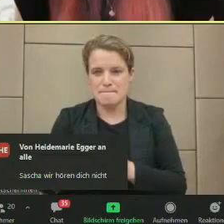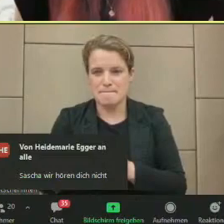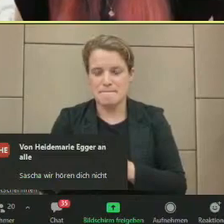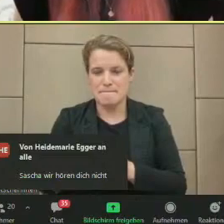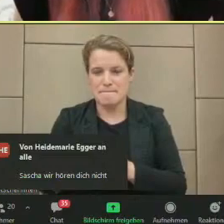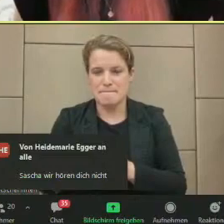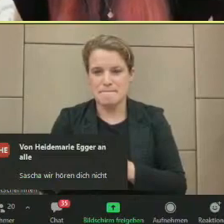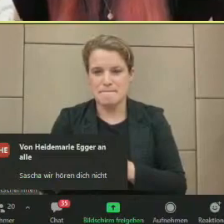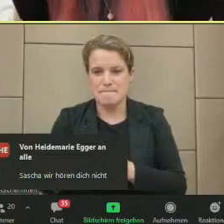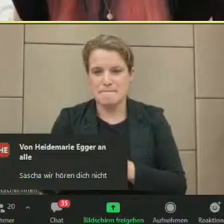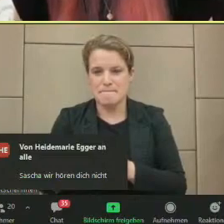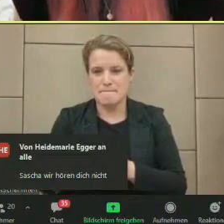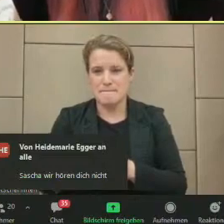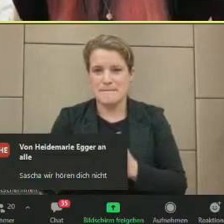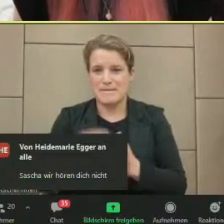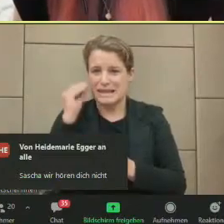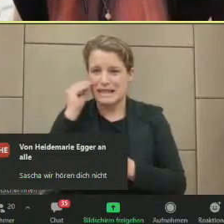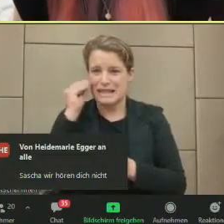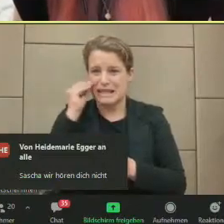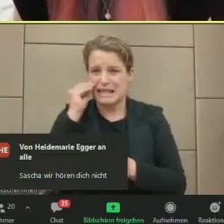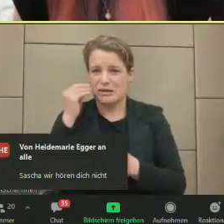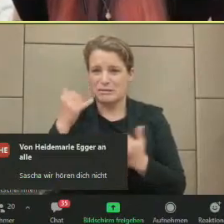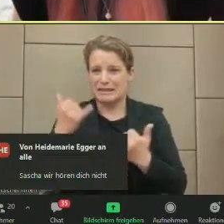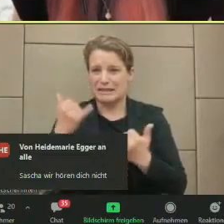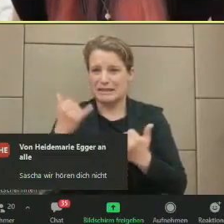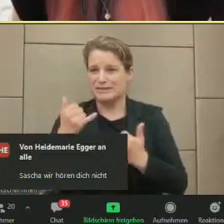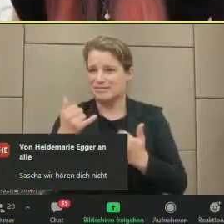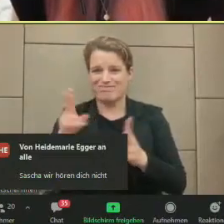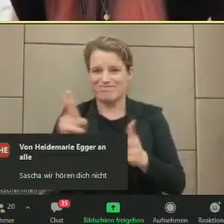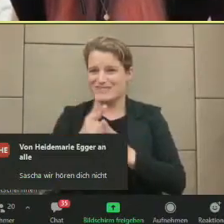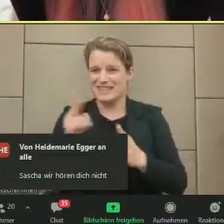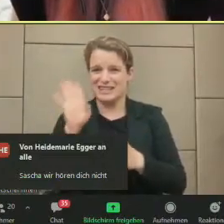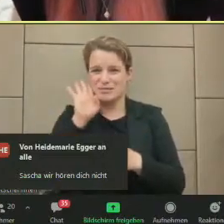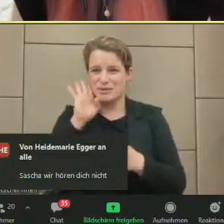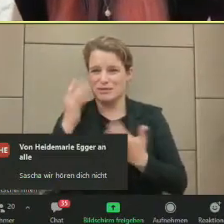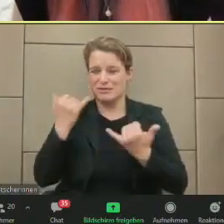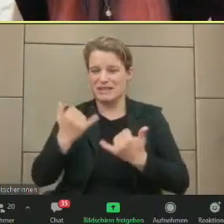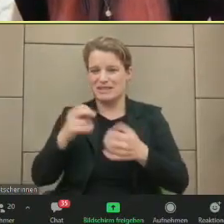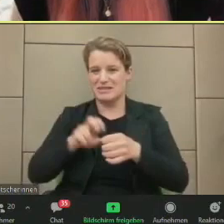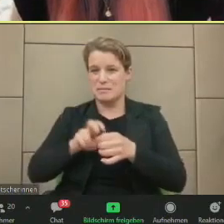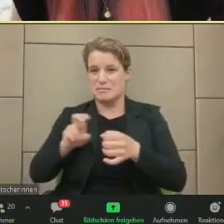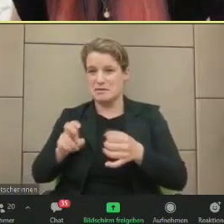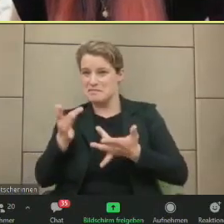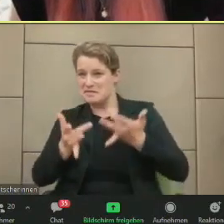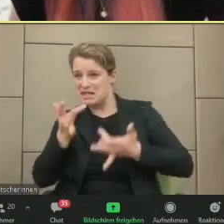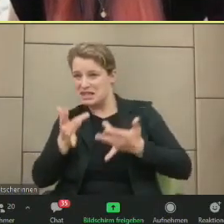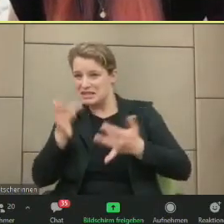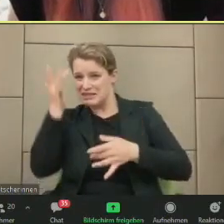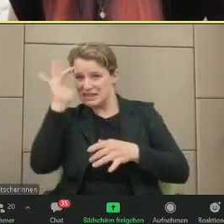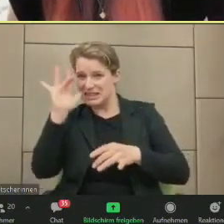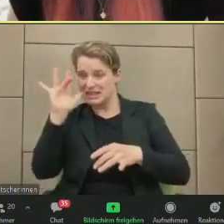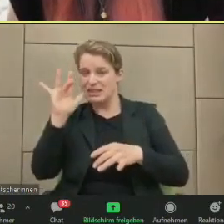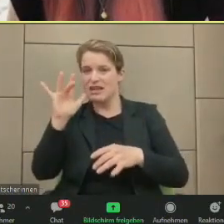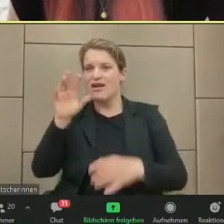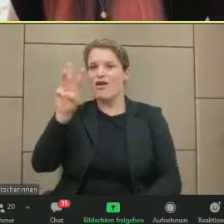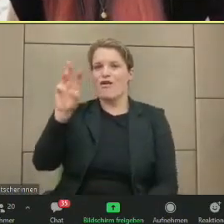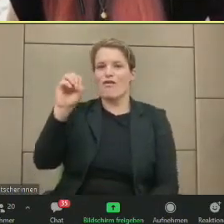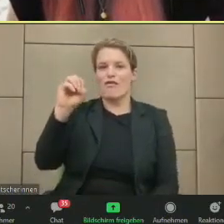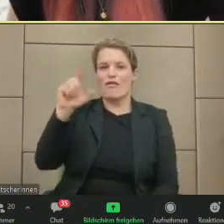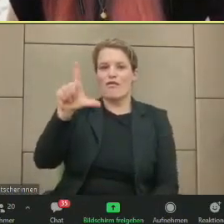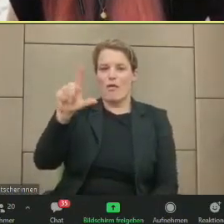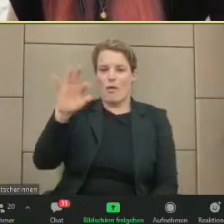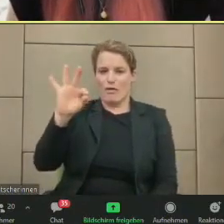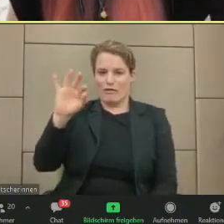Ich glaube, wir haben dich verloren. Sollen wir inzwischen vielleicht kurz zum Wolfgang übergehen? Der hat auch seine Hand gehoben und wir